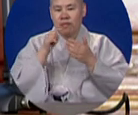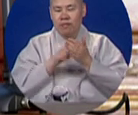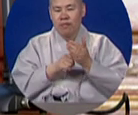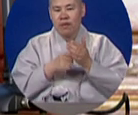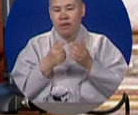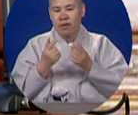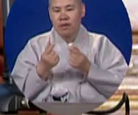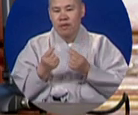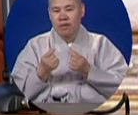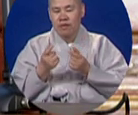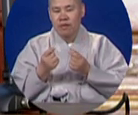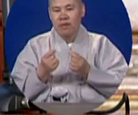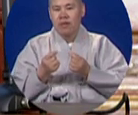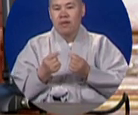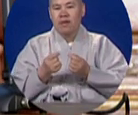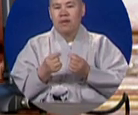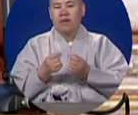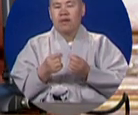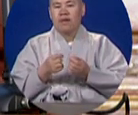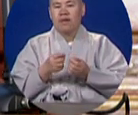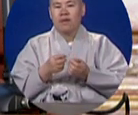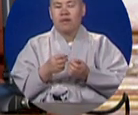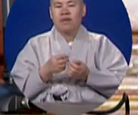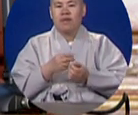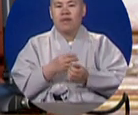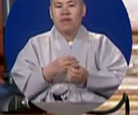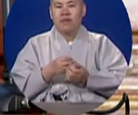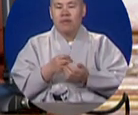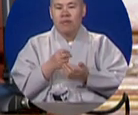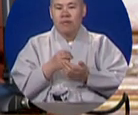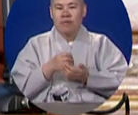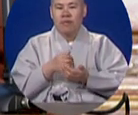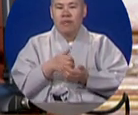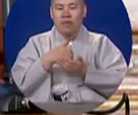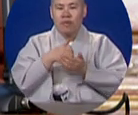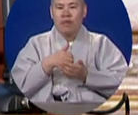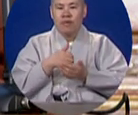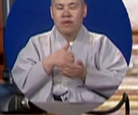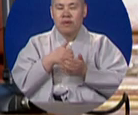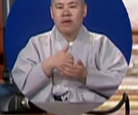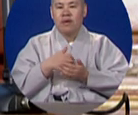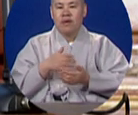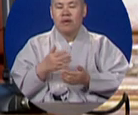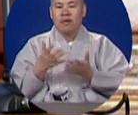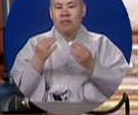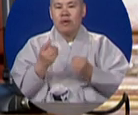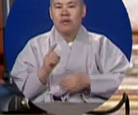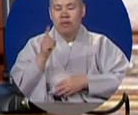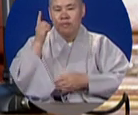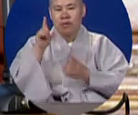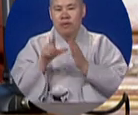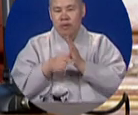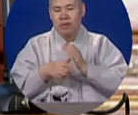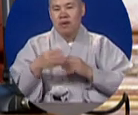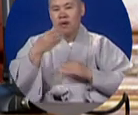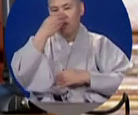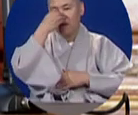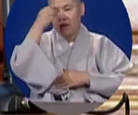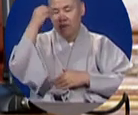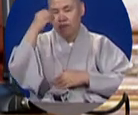그래서 이게 도가 많이 높아졌을 때 나의 집착하는 아집식이 없어지고